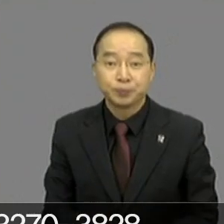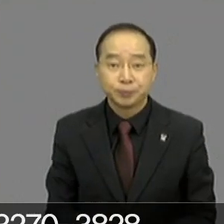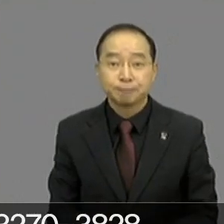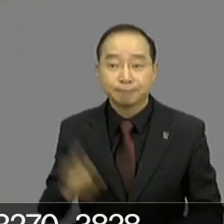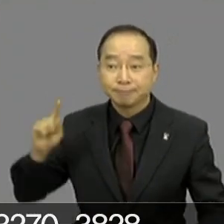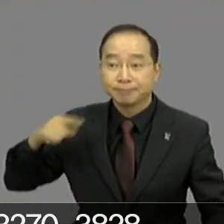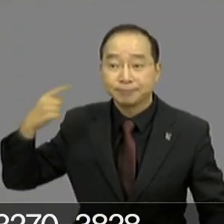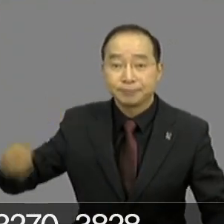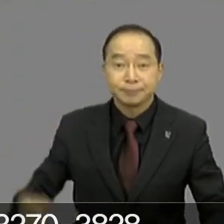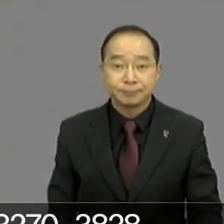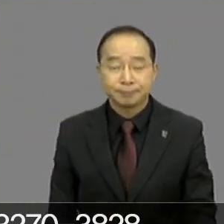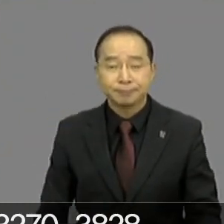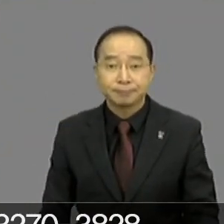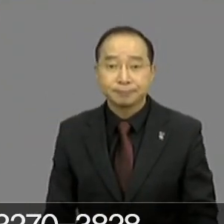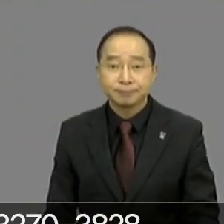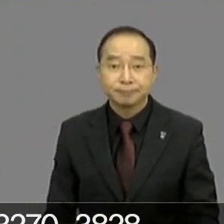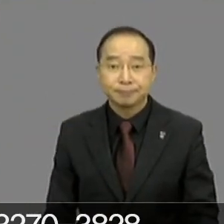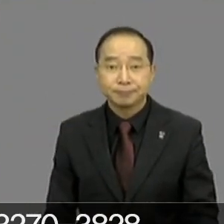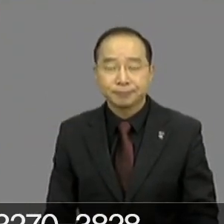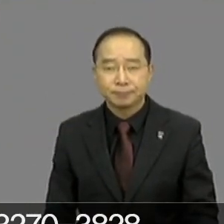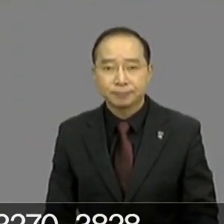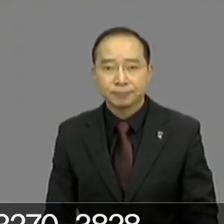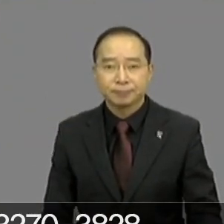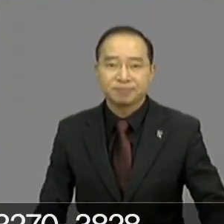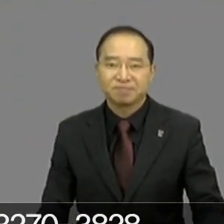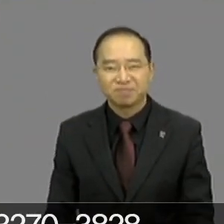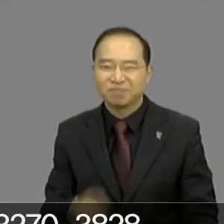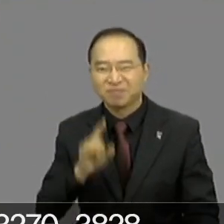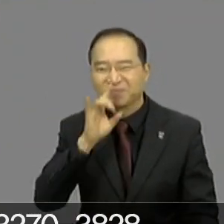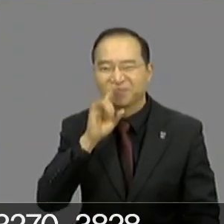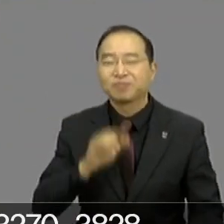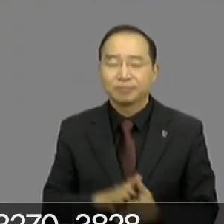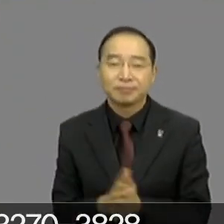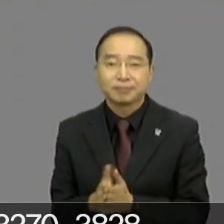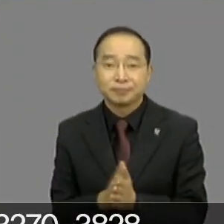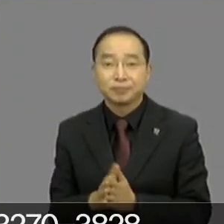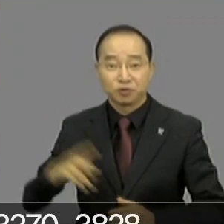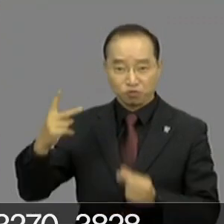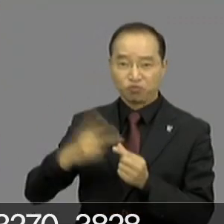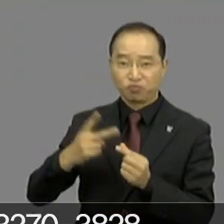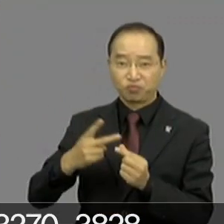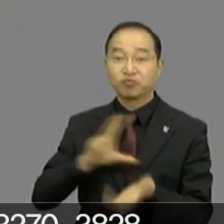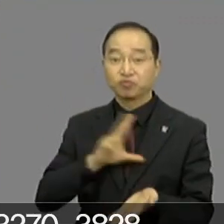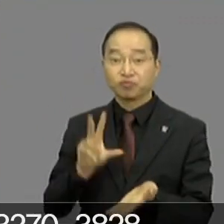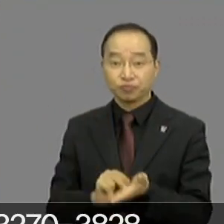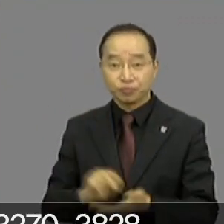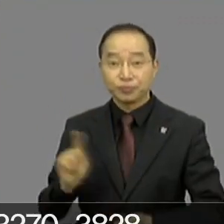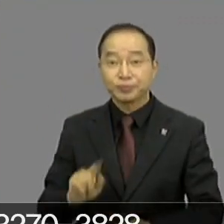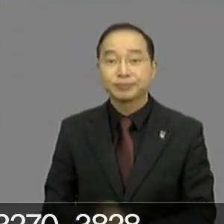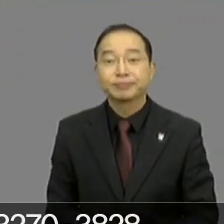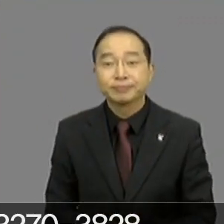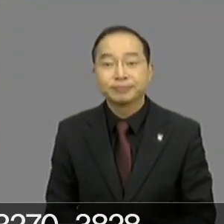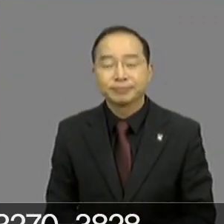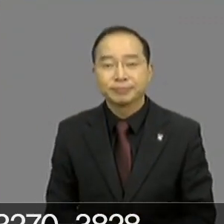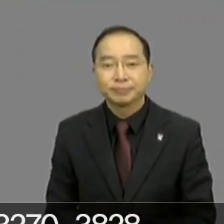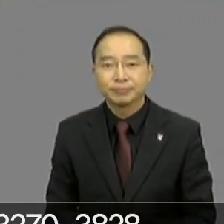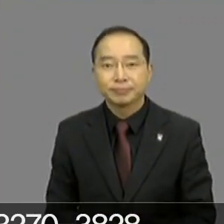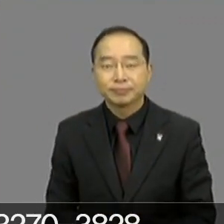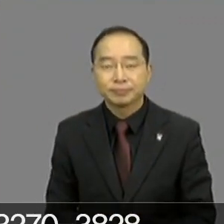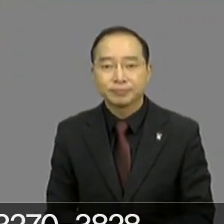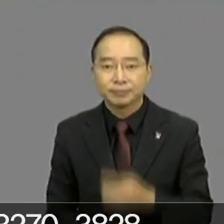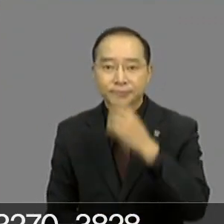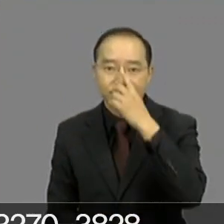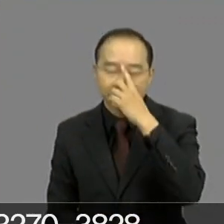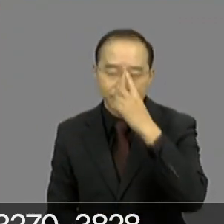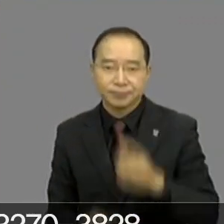자 아 바로 이어서 이렇게 앉으니 도화지가 줄 거야 그런 하루로 열어볼까 텐데요 두번째 주로 껀 토론의 주제는